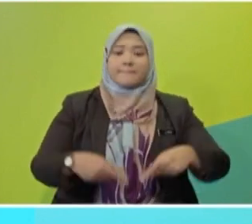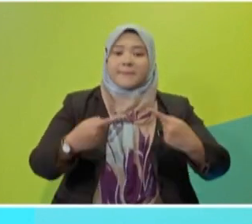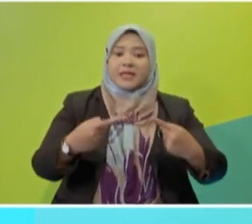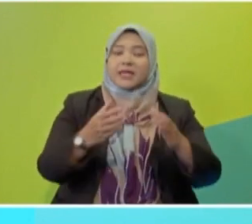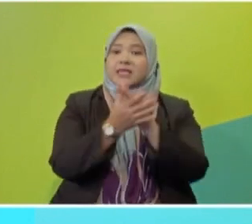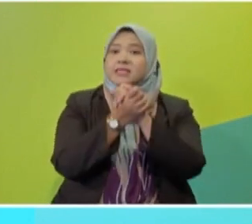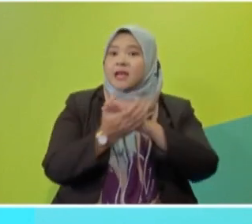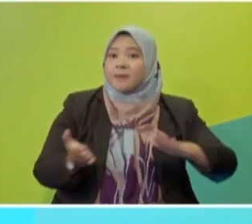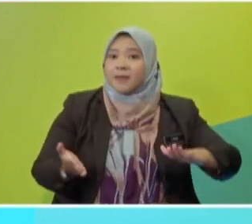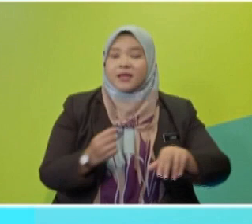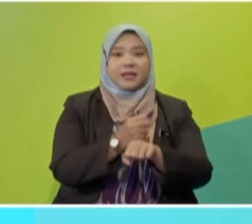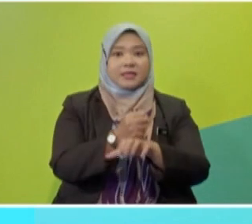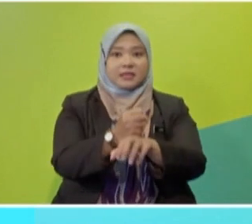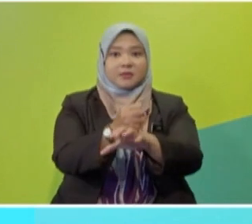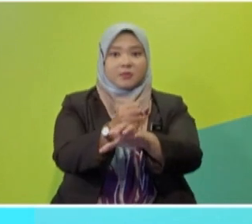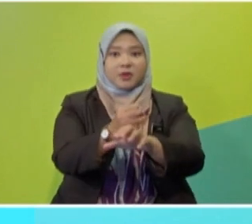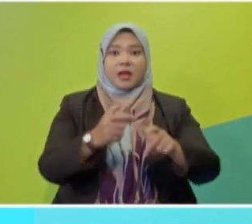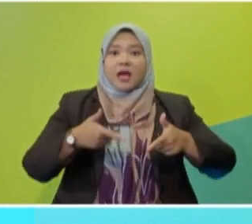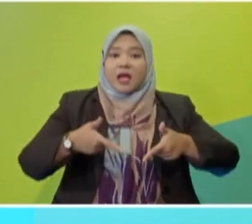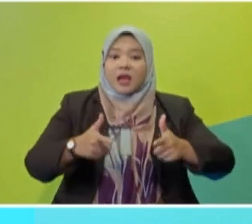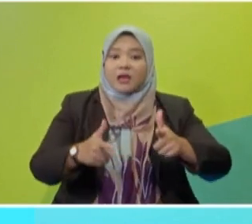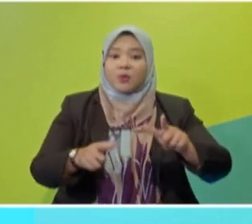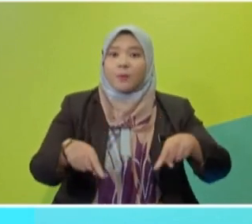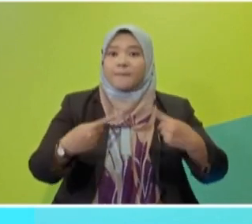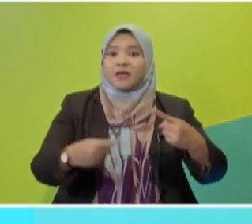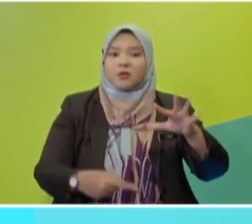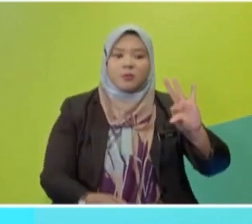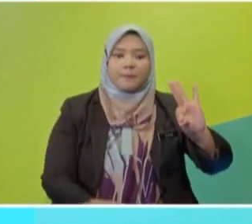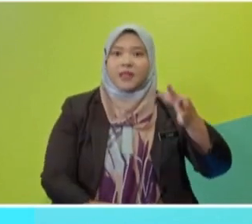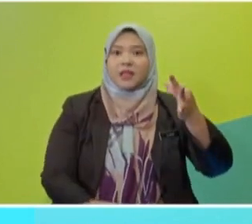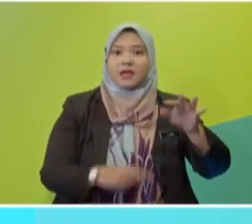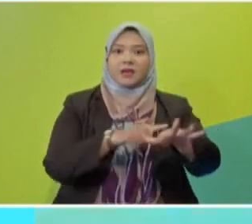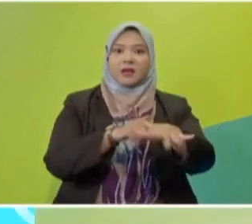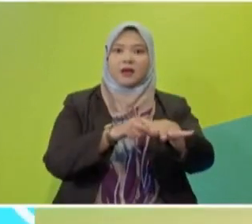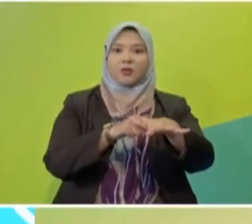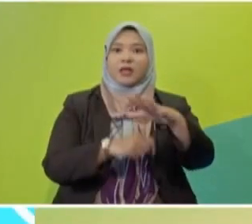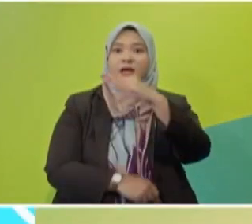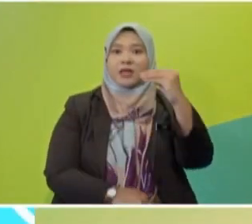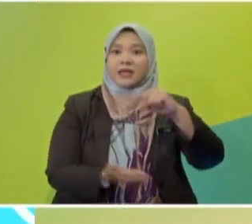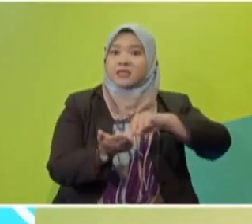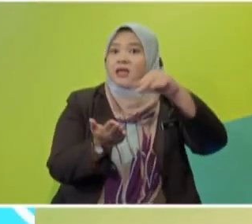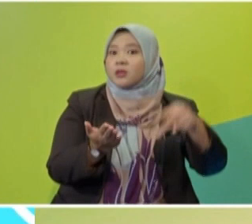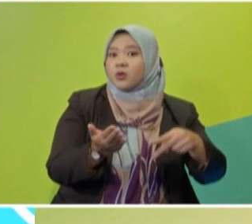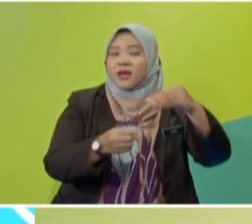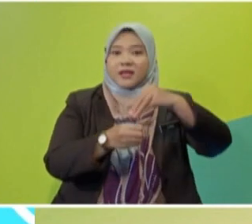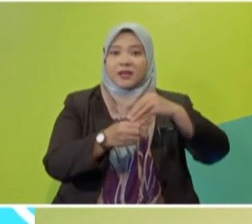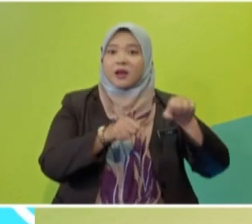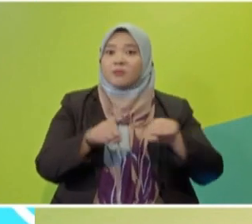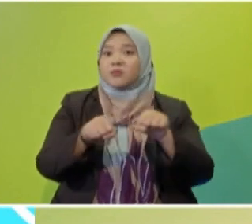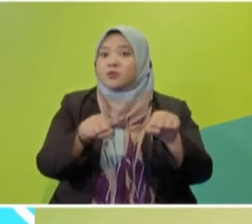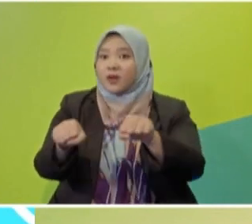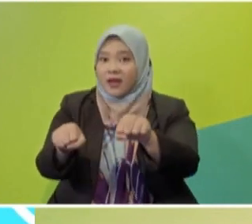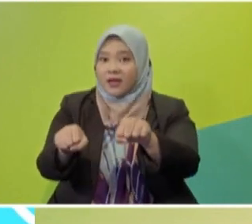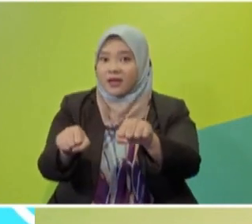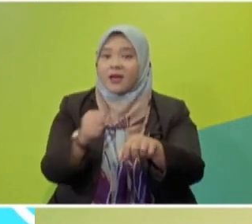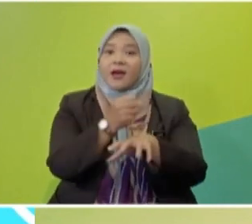semut lalu memetik daun dan menjatuhkannya ke dalam sungai. Semut merayap naik